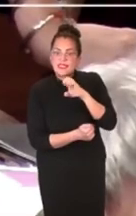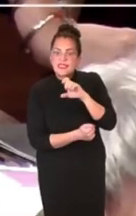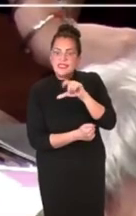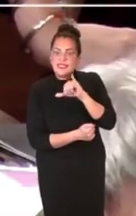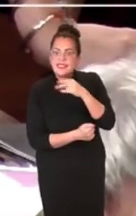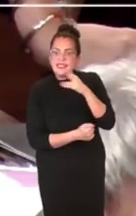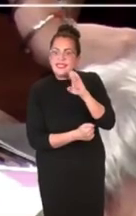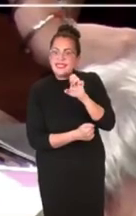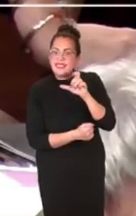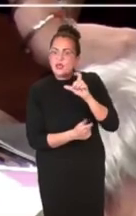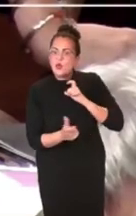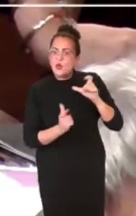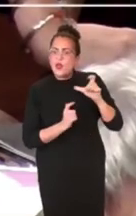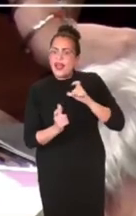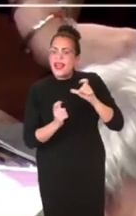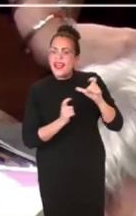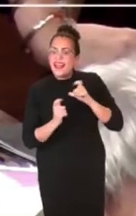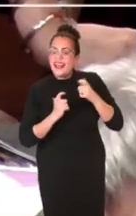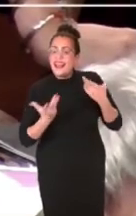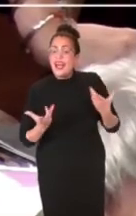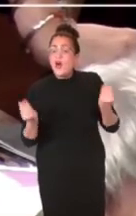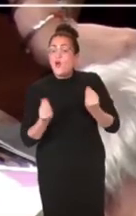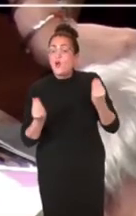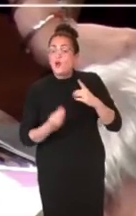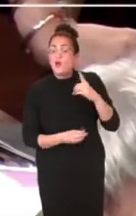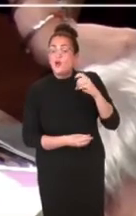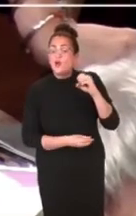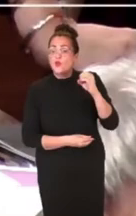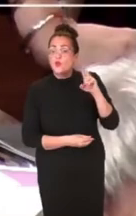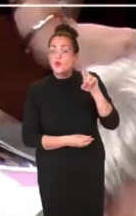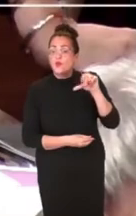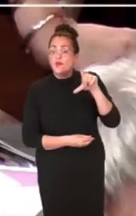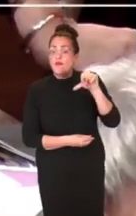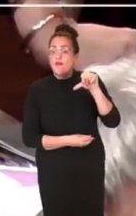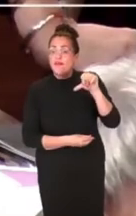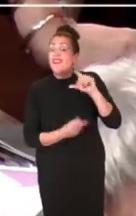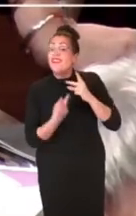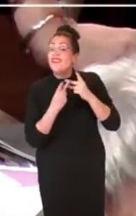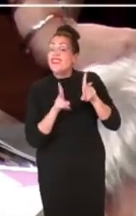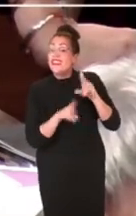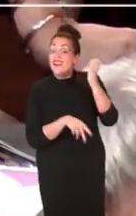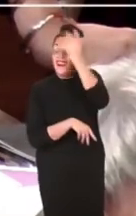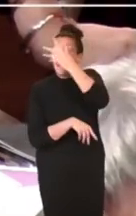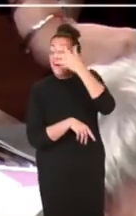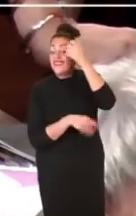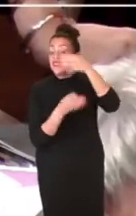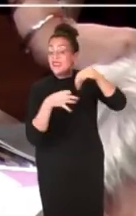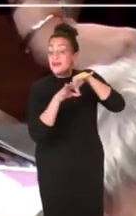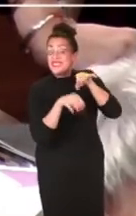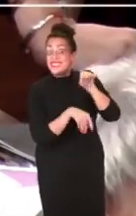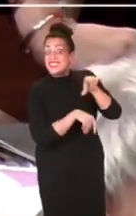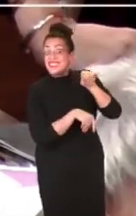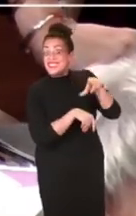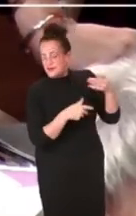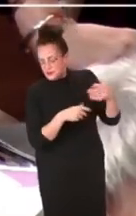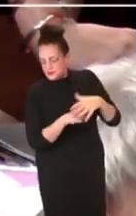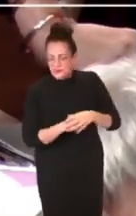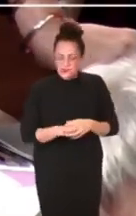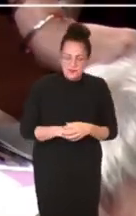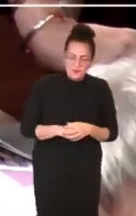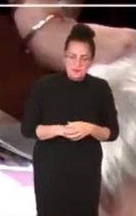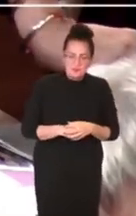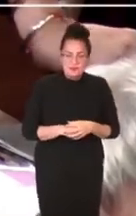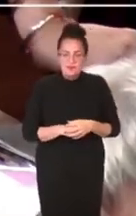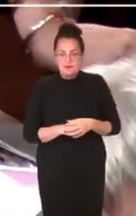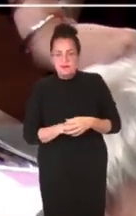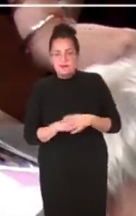mission donc, en Afrique et précisément à Douala. Et dans ces territoires-là, je sais que certains d'entre vous le savent, effectivement, il y a